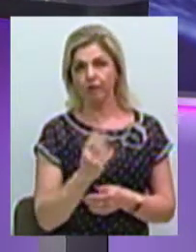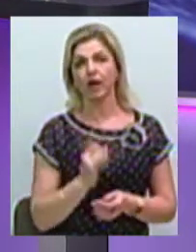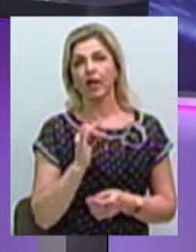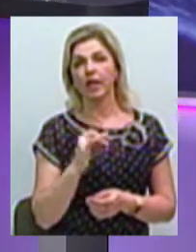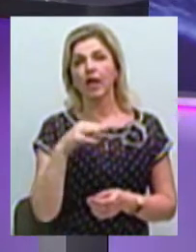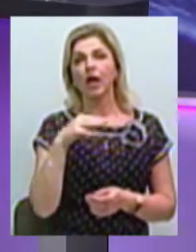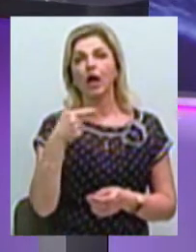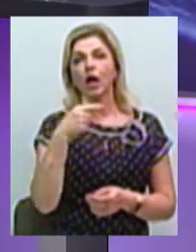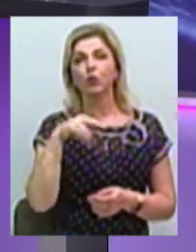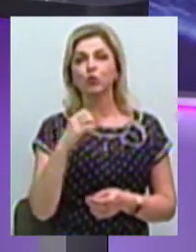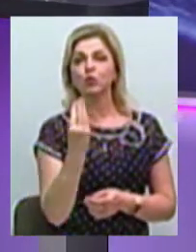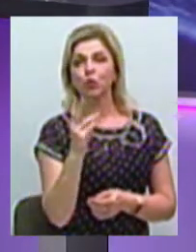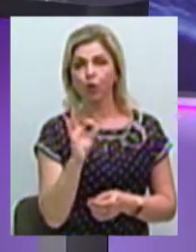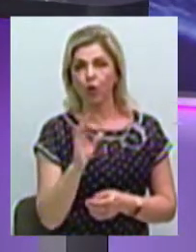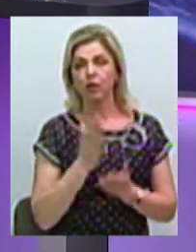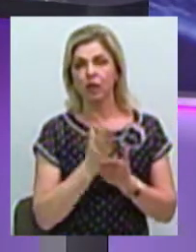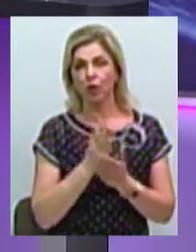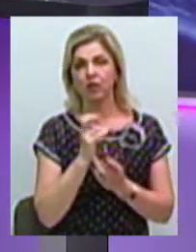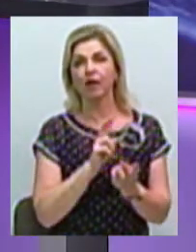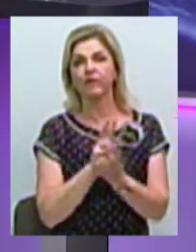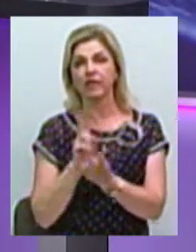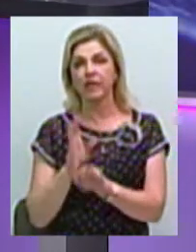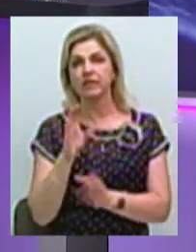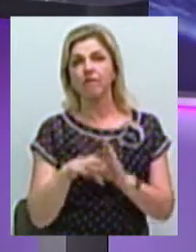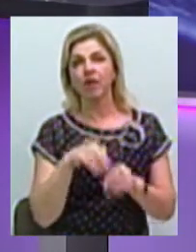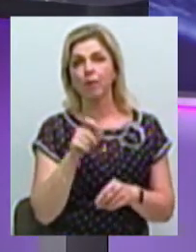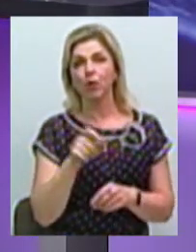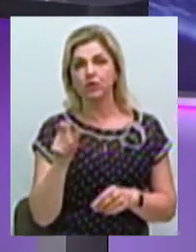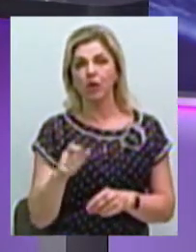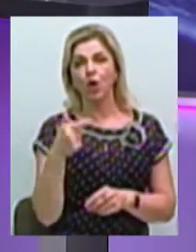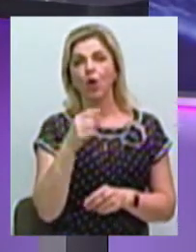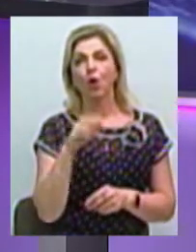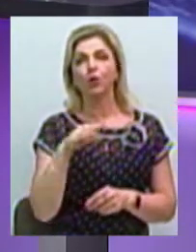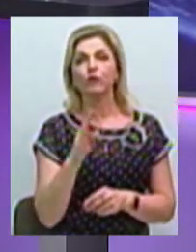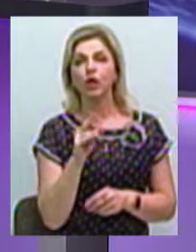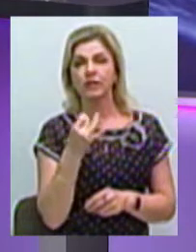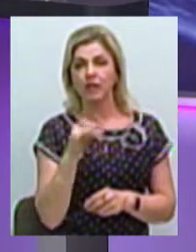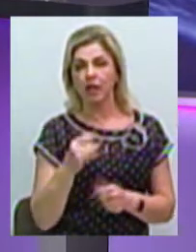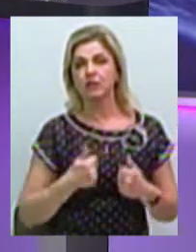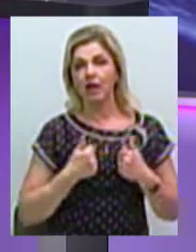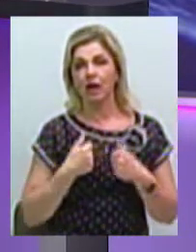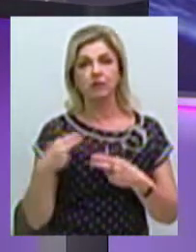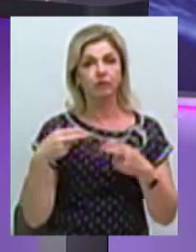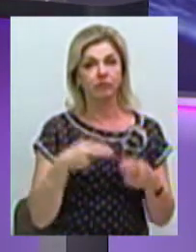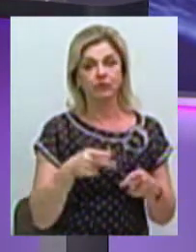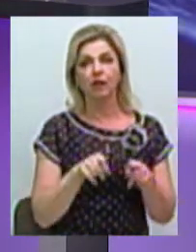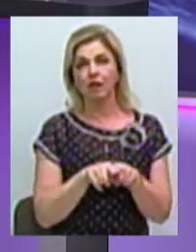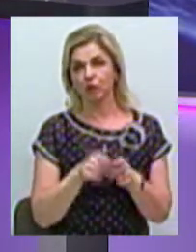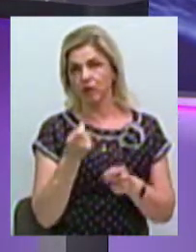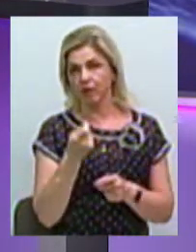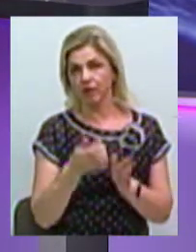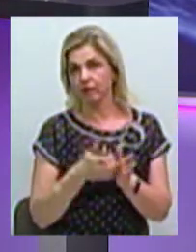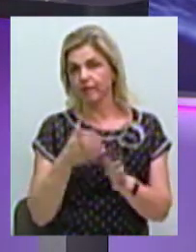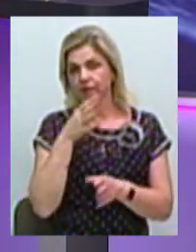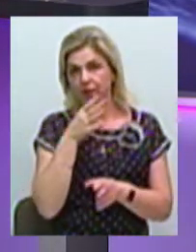Тимур Глушко також знаходиться на зустрічах з виборцями. Андрій Головчанський намагався до нас доїхати, але також трохи не